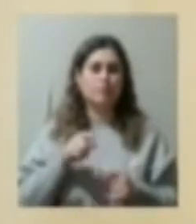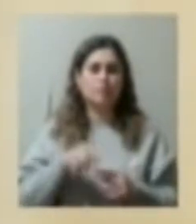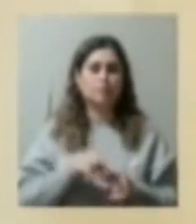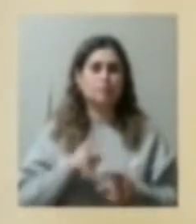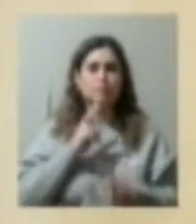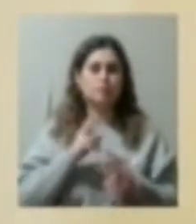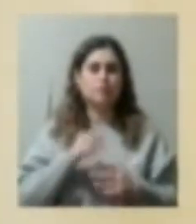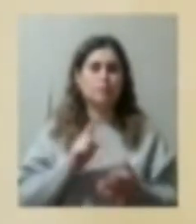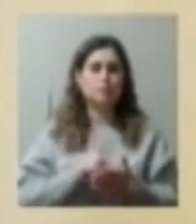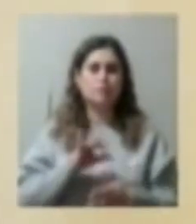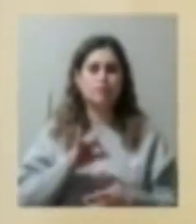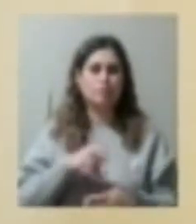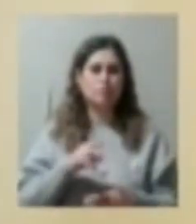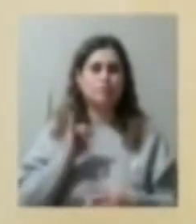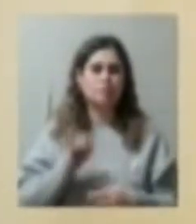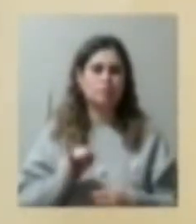до пенсійного фонду і